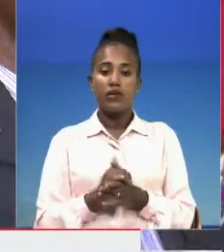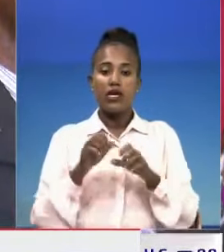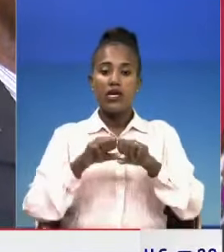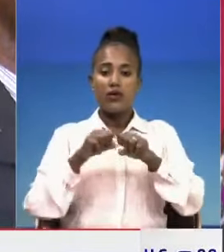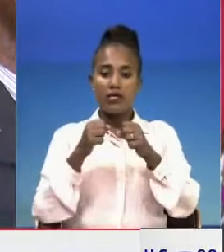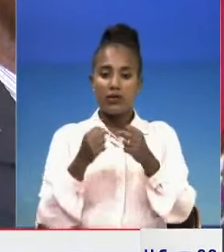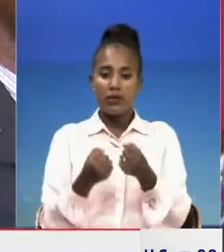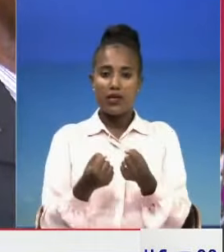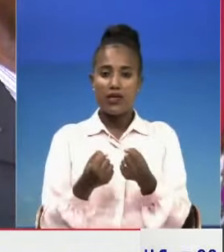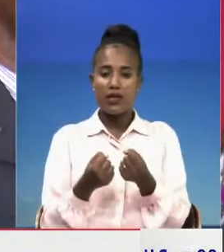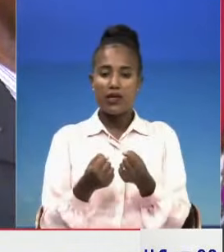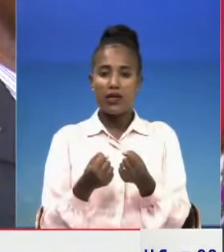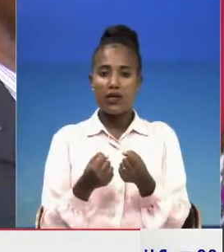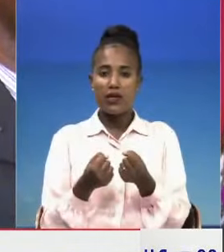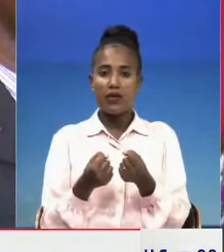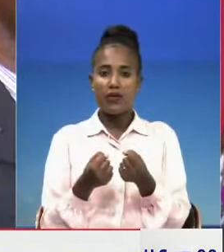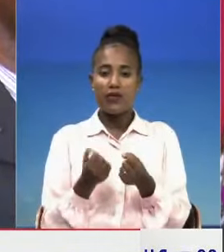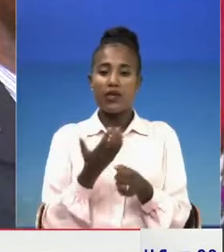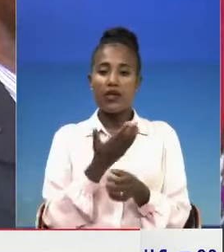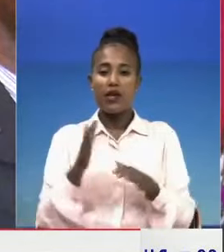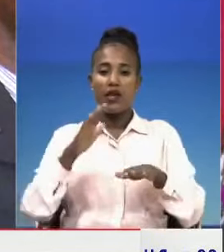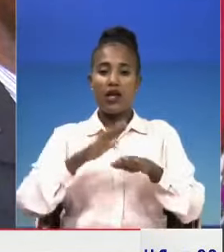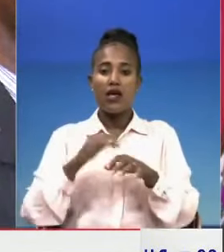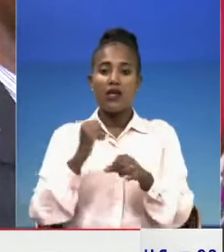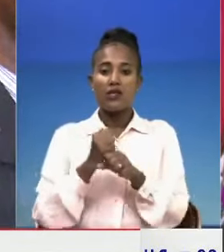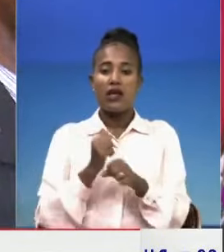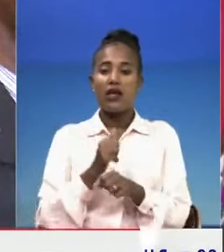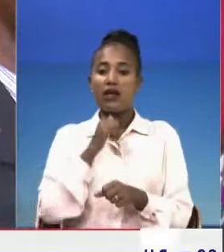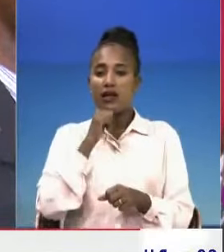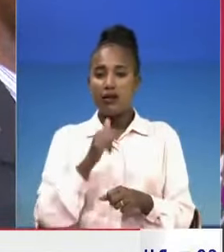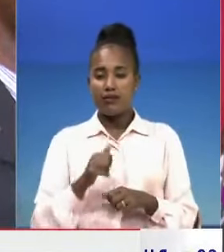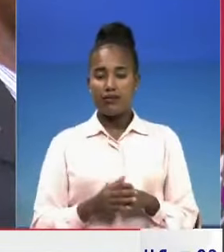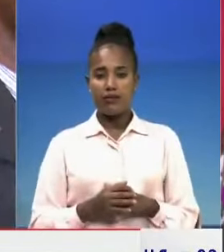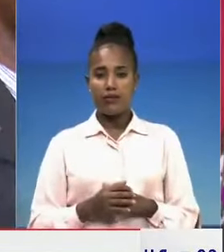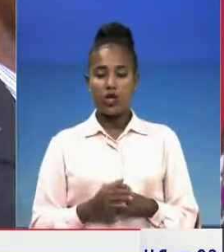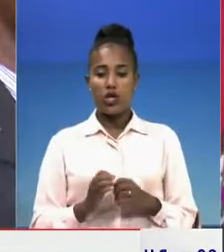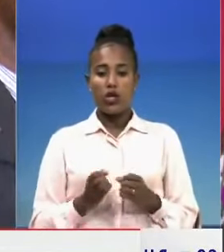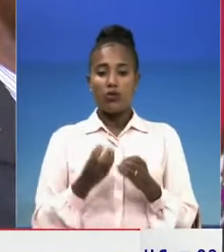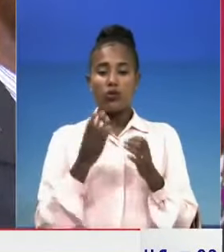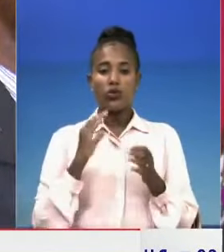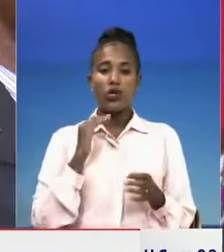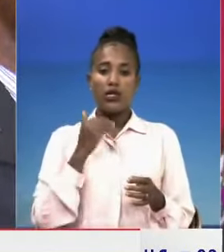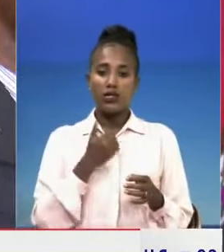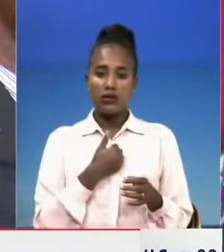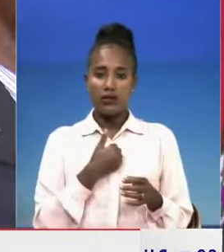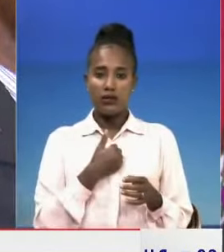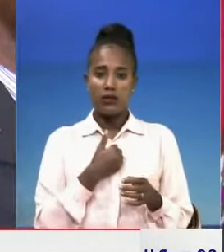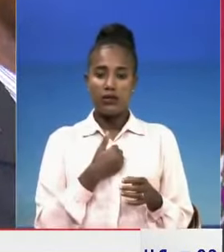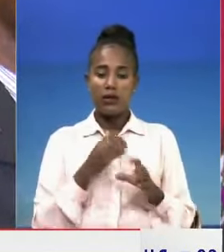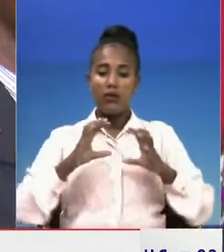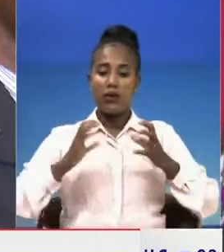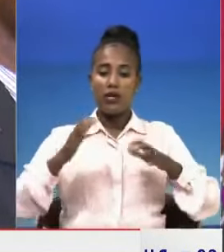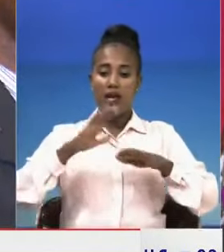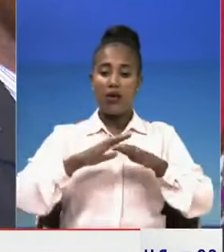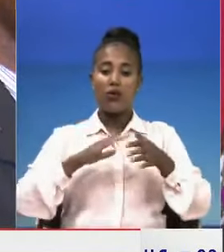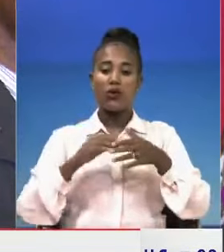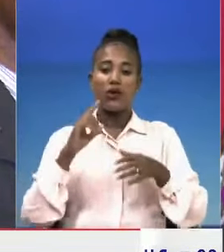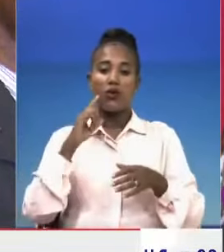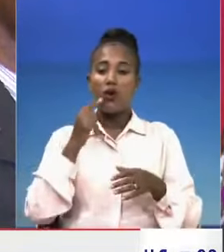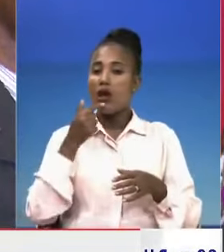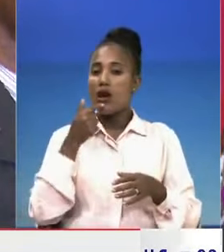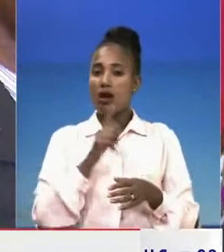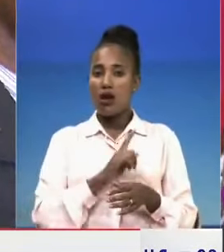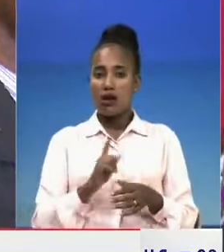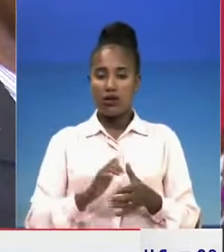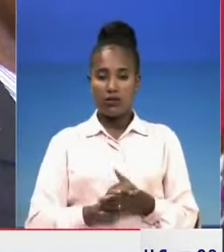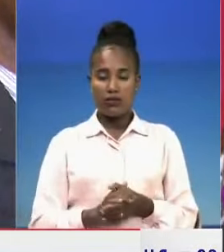የመስበር ዲባንክ የማድረግ ነገር ላይ እየሰራን አይደለም። ብዙዎቻችን ሚዲያ ላይ ወጥተን እንኳን